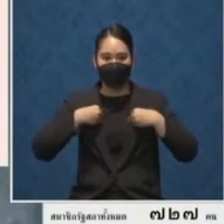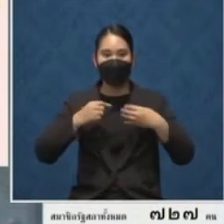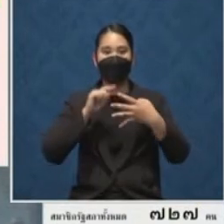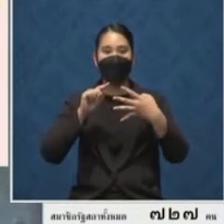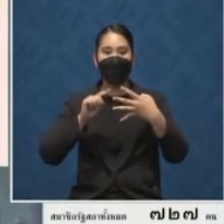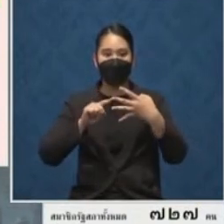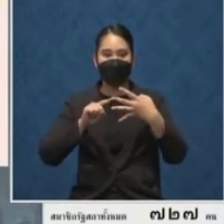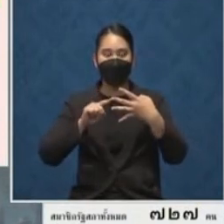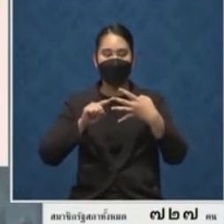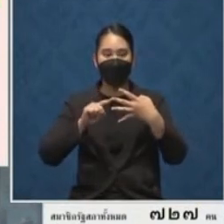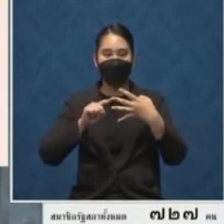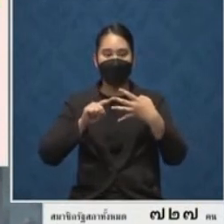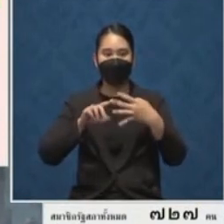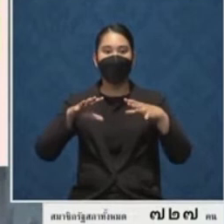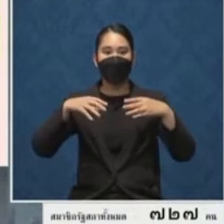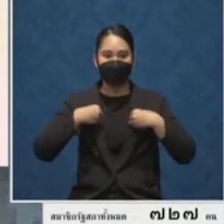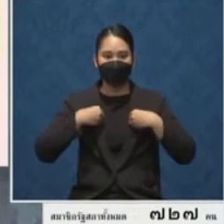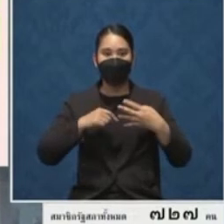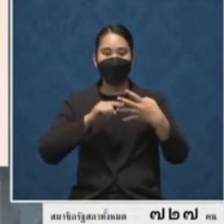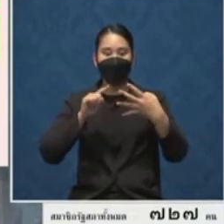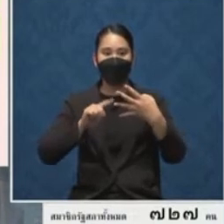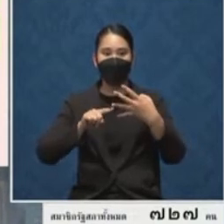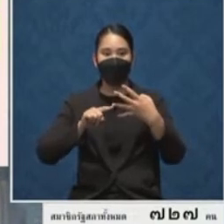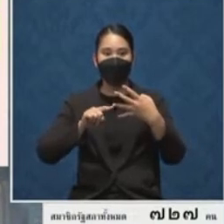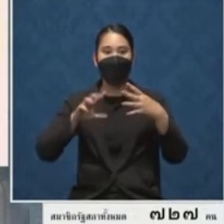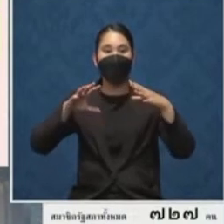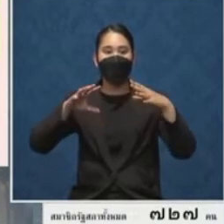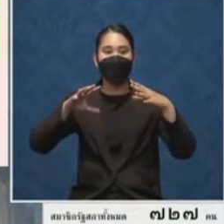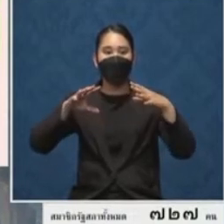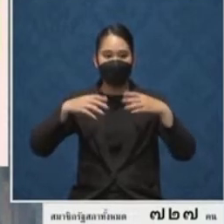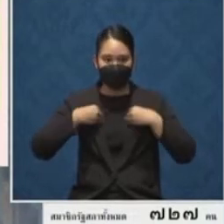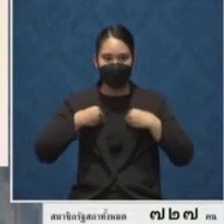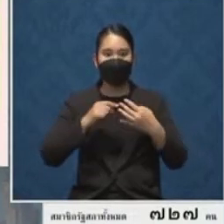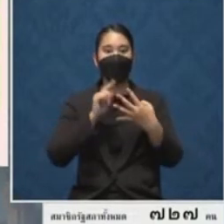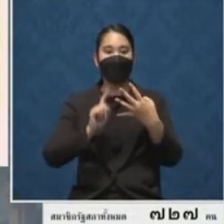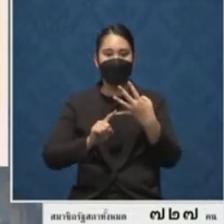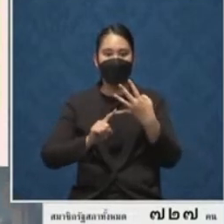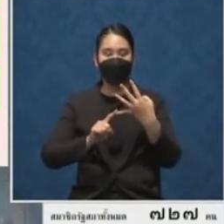การ3รับหลักการ4รับหลักการ